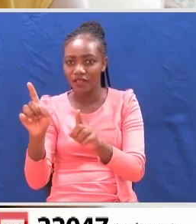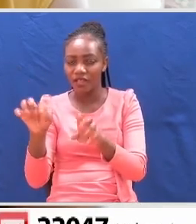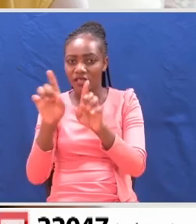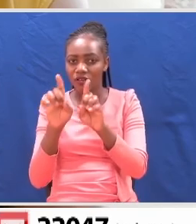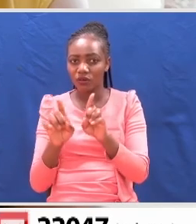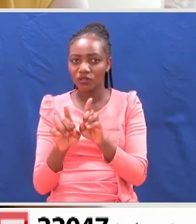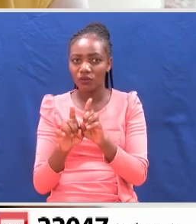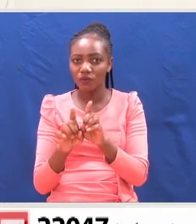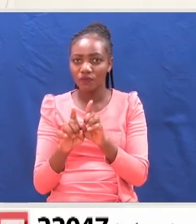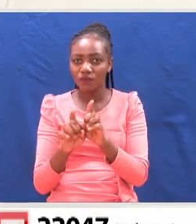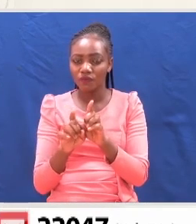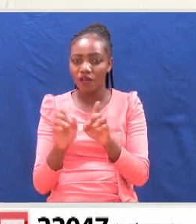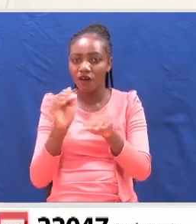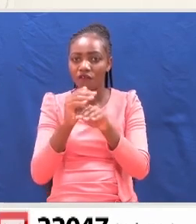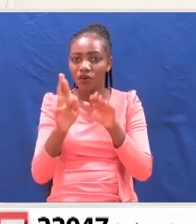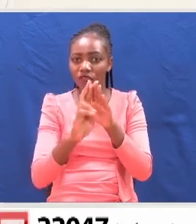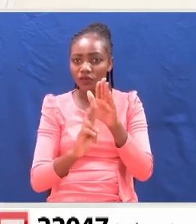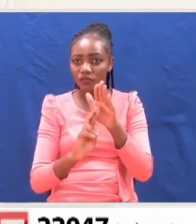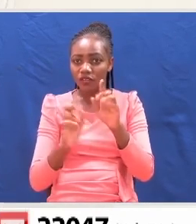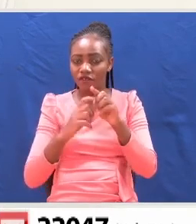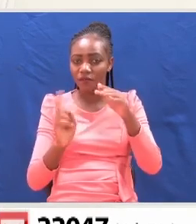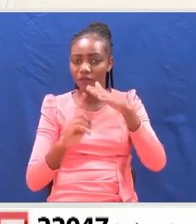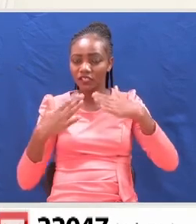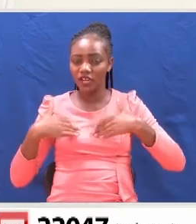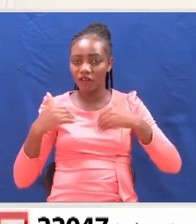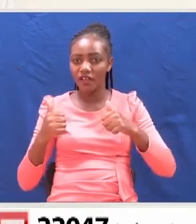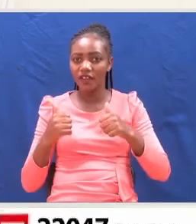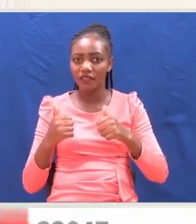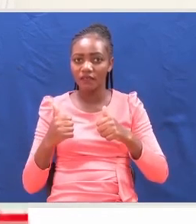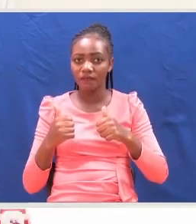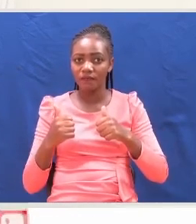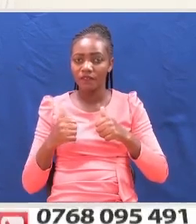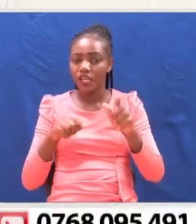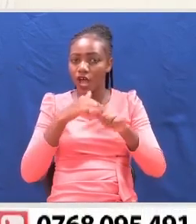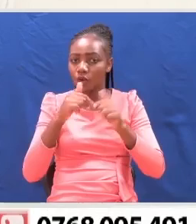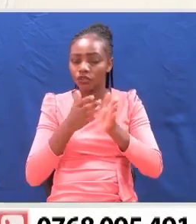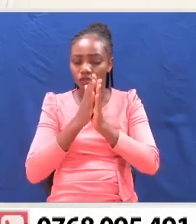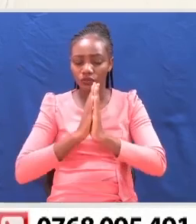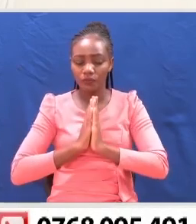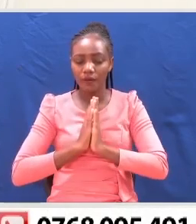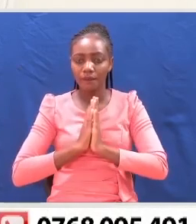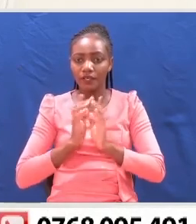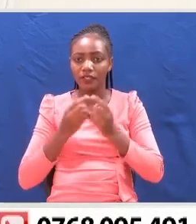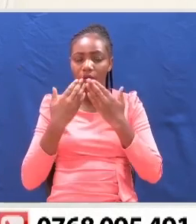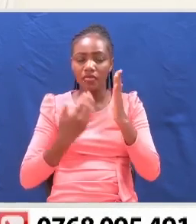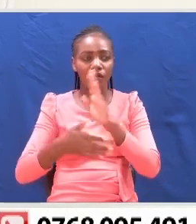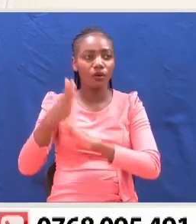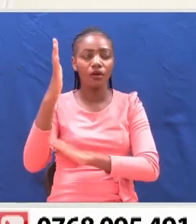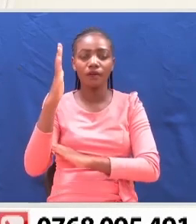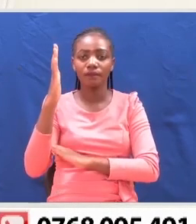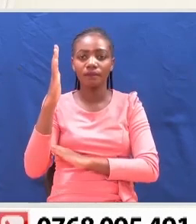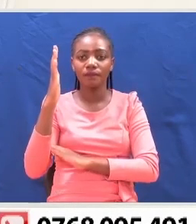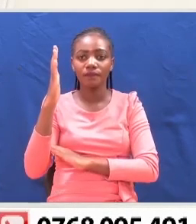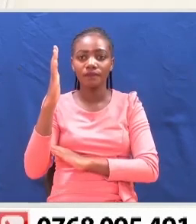tukizingatia maagizo ya Wizara ya Afya, lakini tunaendelea kuomba Mungu na tunashukuru ametulinda, na nikuwatakia